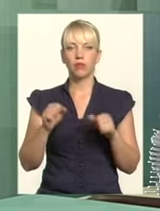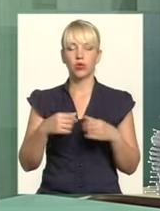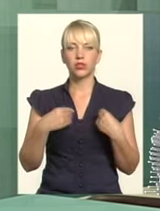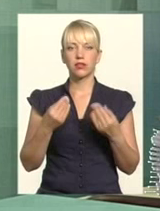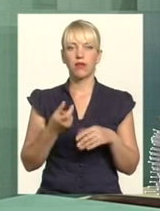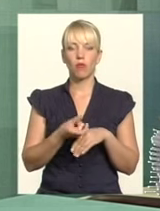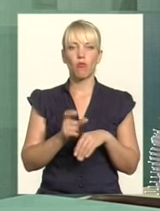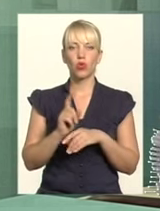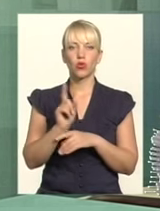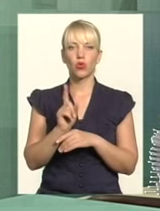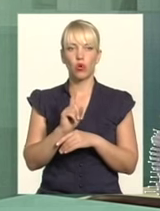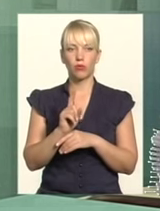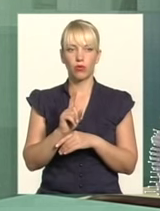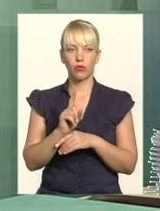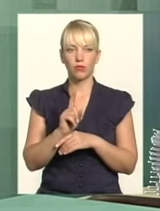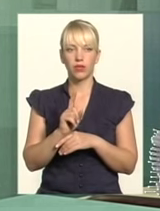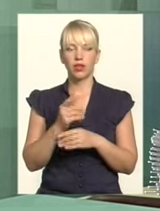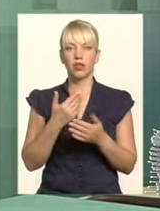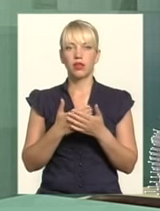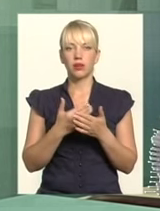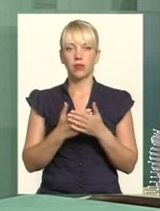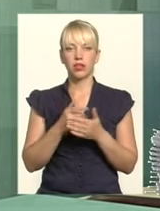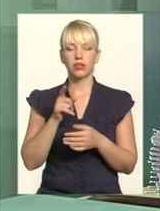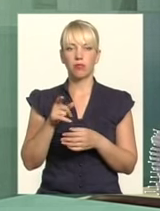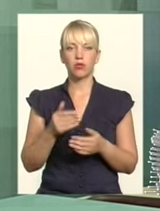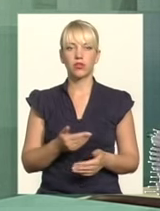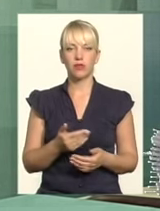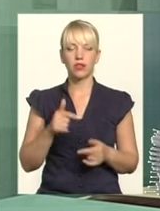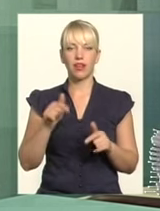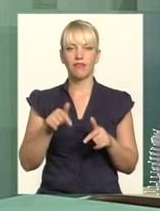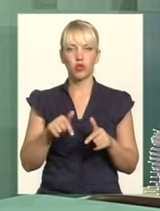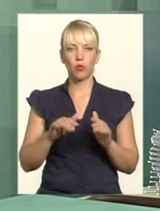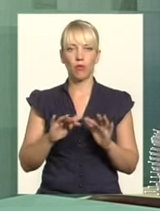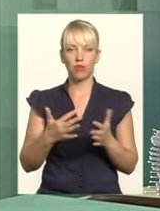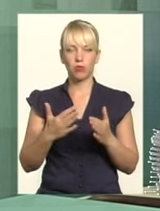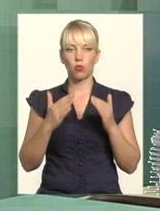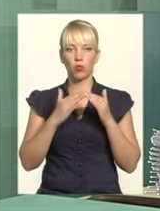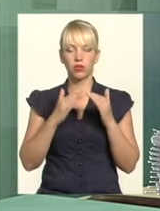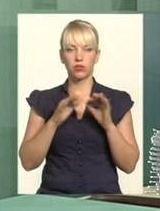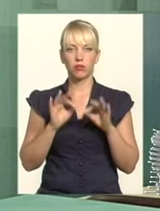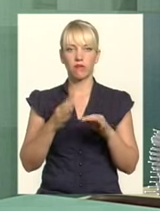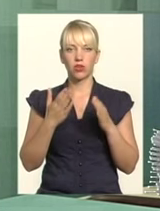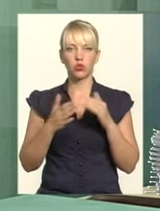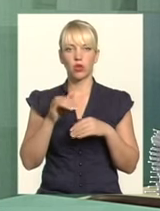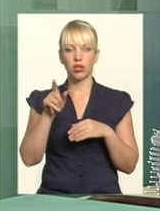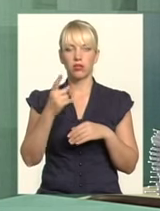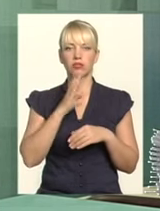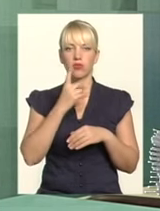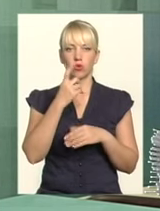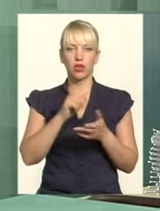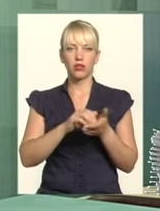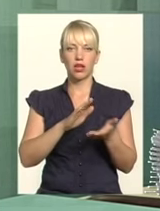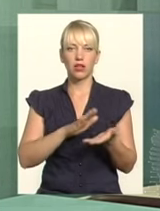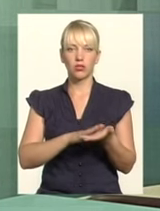понад нормову норму. Тобто понад норму, якщо там в квартирі проживають. В даному випадку будинок, правильно, якщо там одна вона зареєстрована, то вона